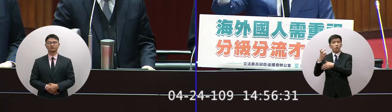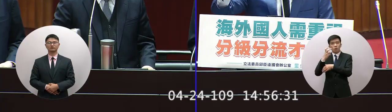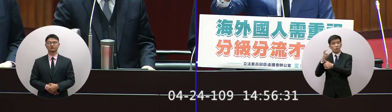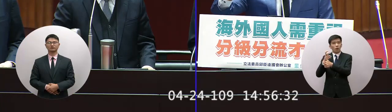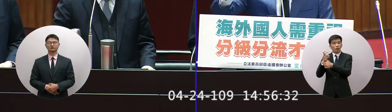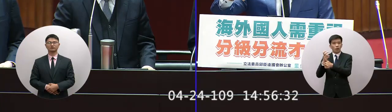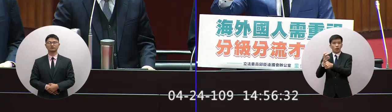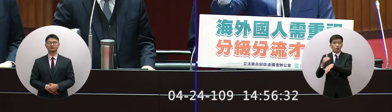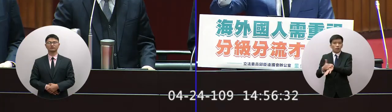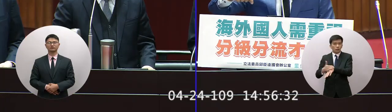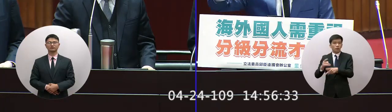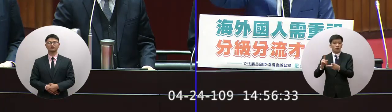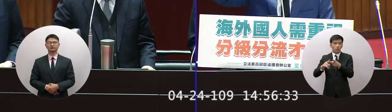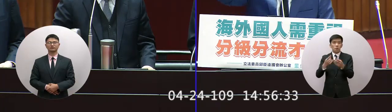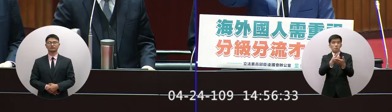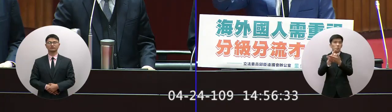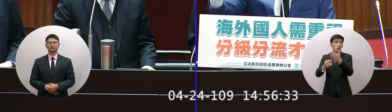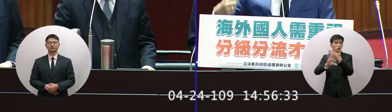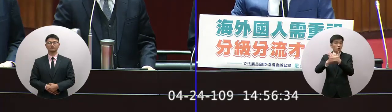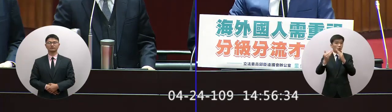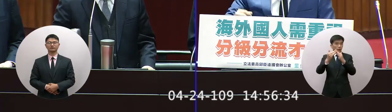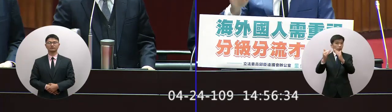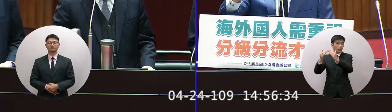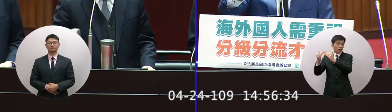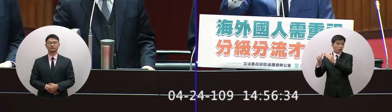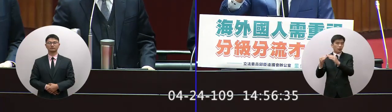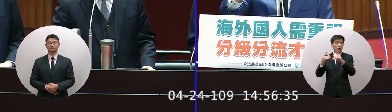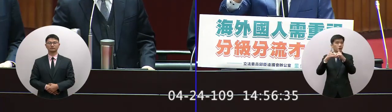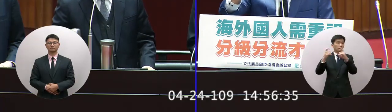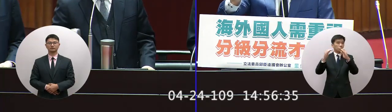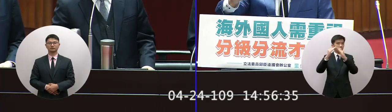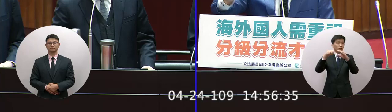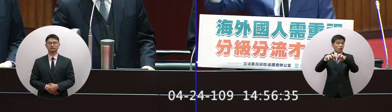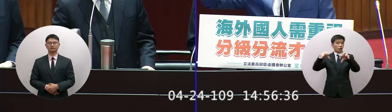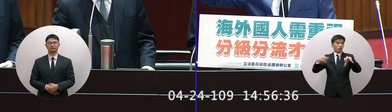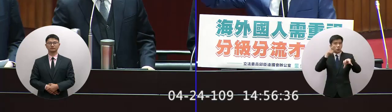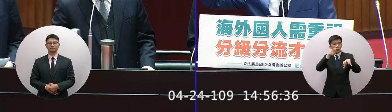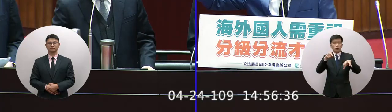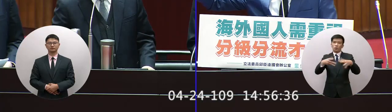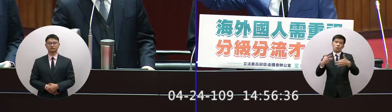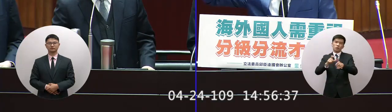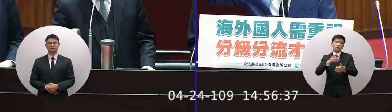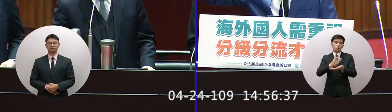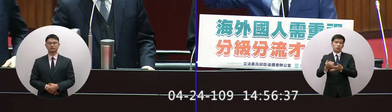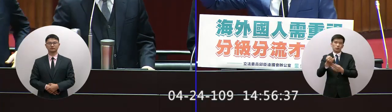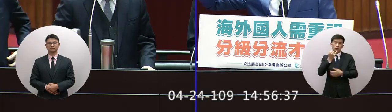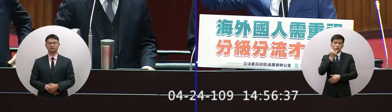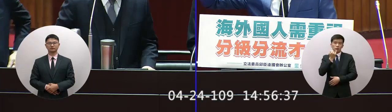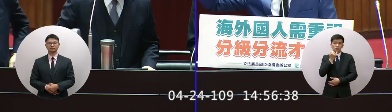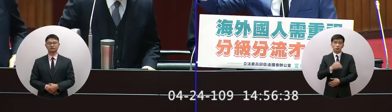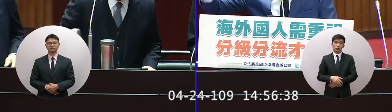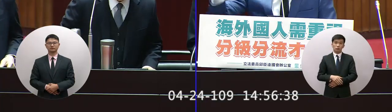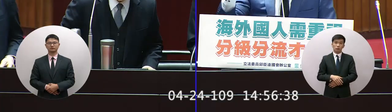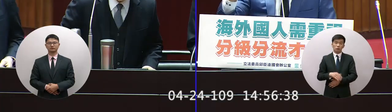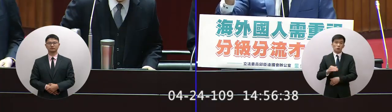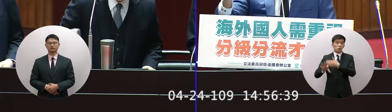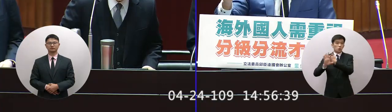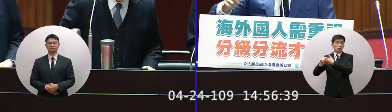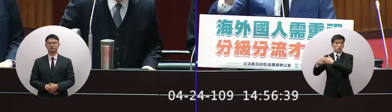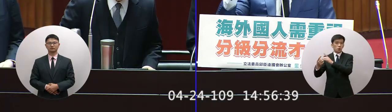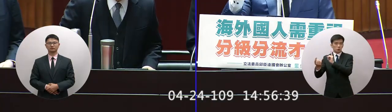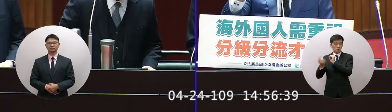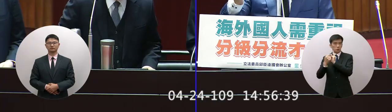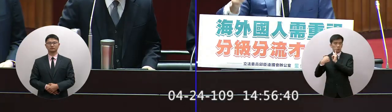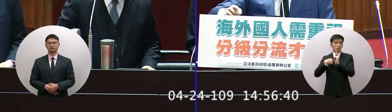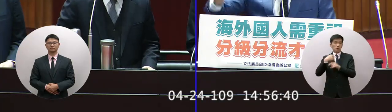这个每个国家的外管，他离各个城市太远，其实这个都是可以克服。在海外的人人亲土亲，对国家